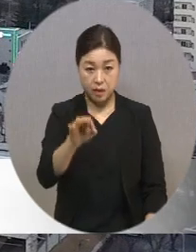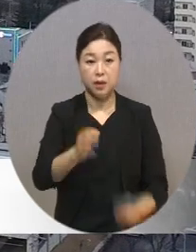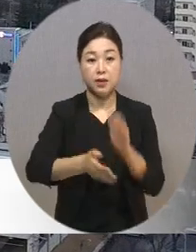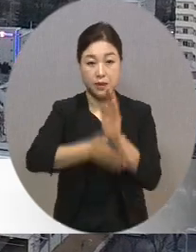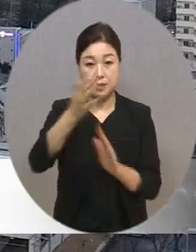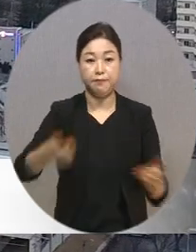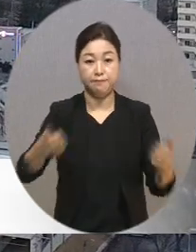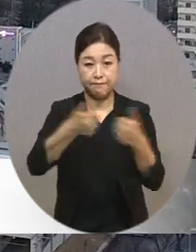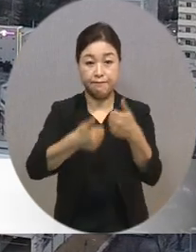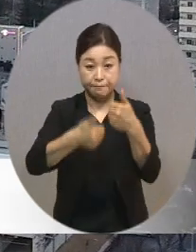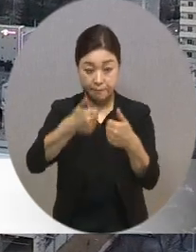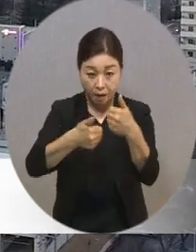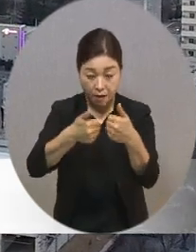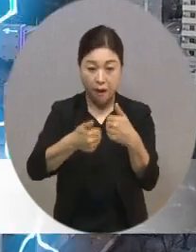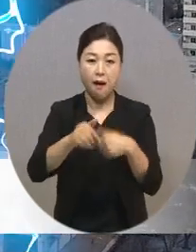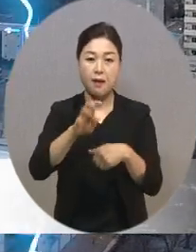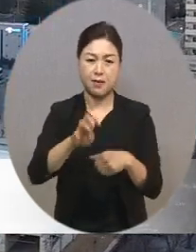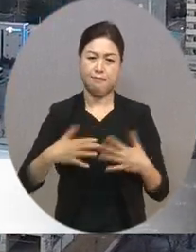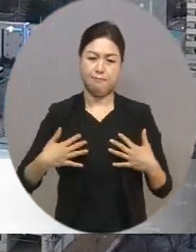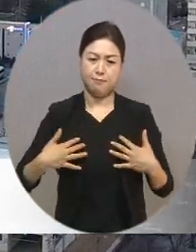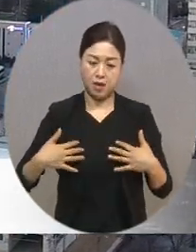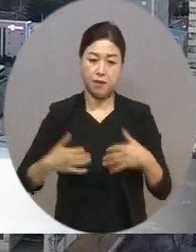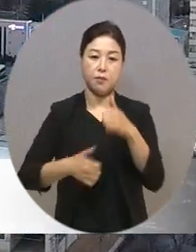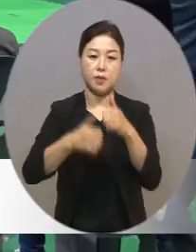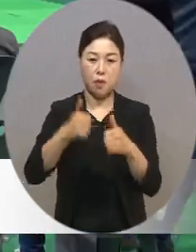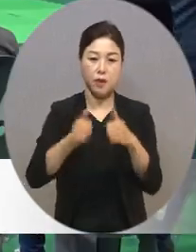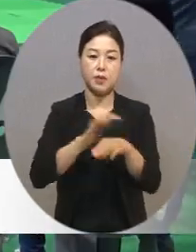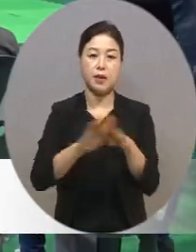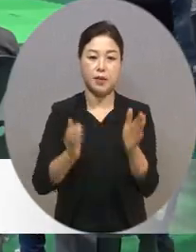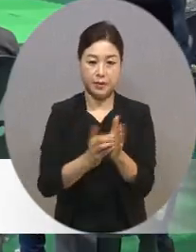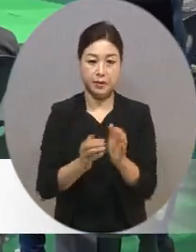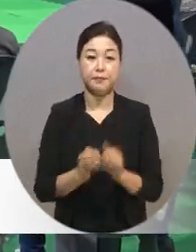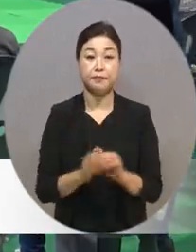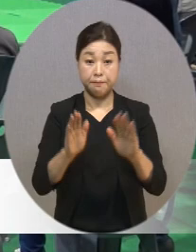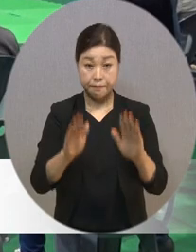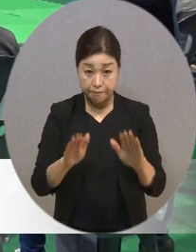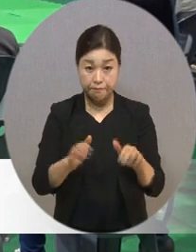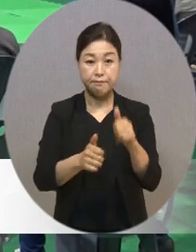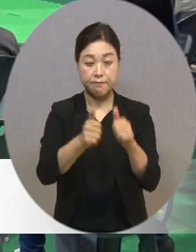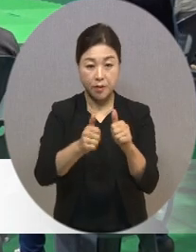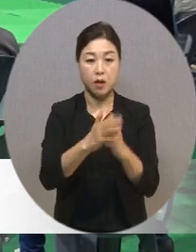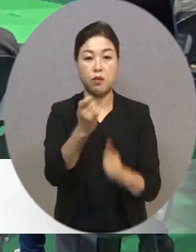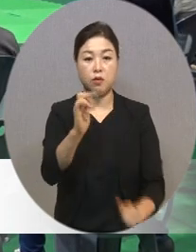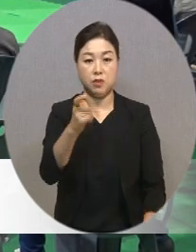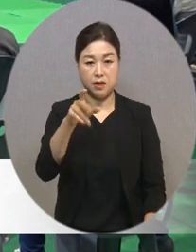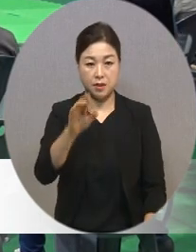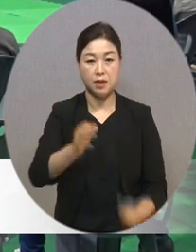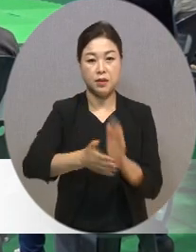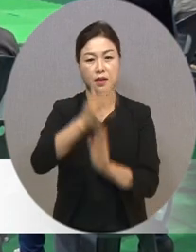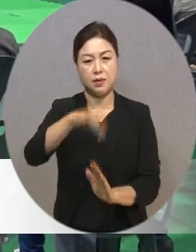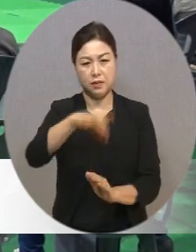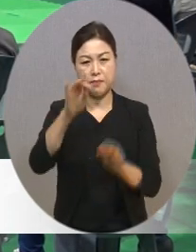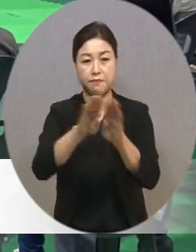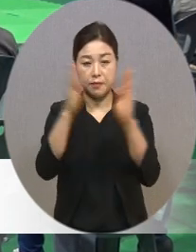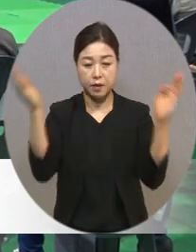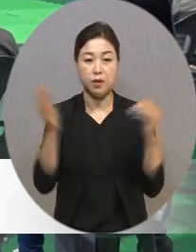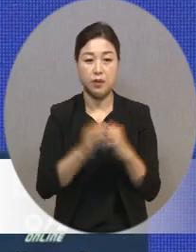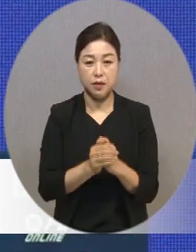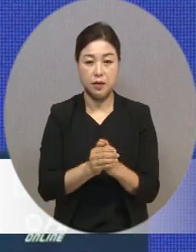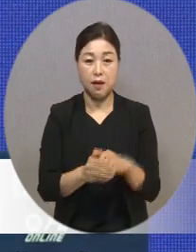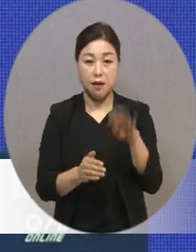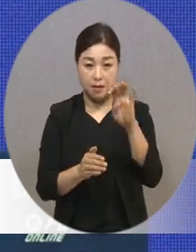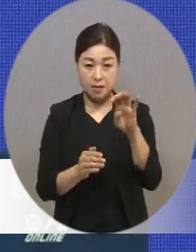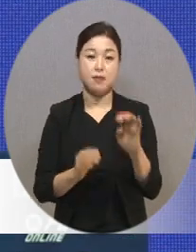청소년 e스포츠 대회를 성황리에 마쳤습니다. 이번 대회는 광양시가 처음으로 개최하는 e스포츠